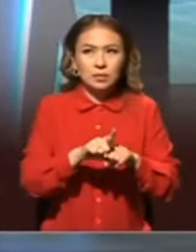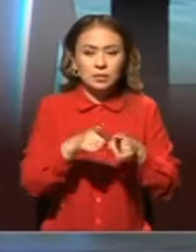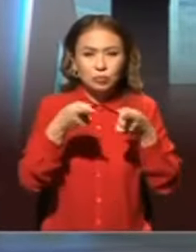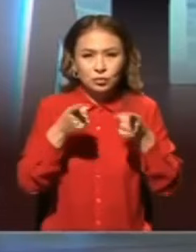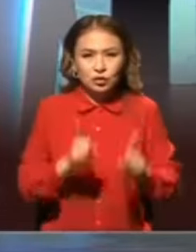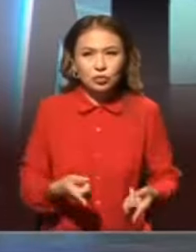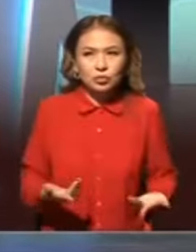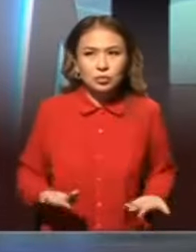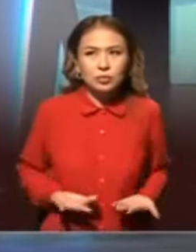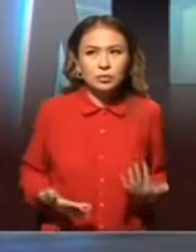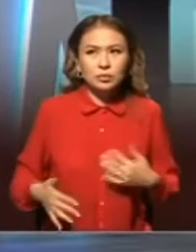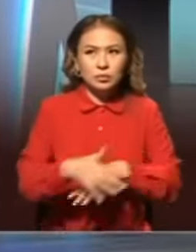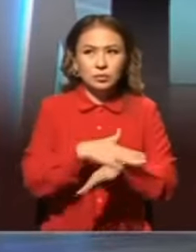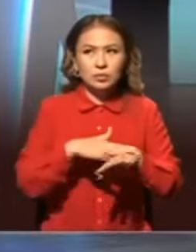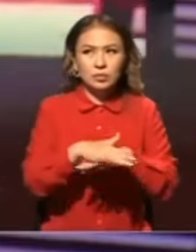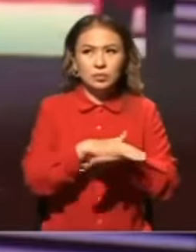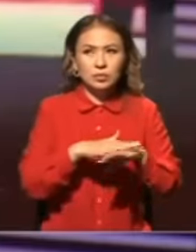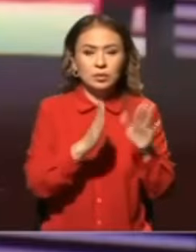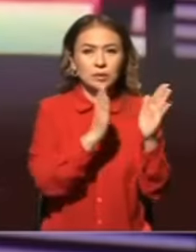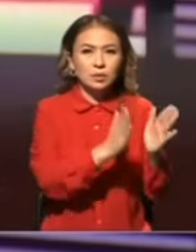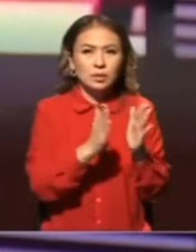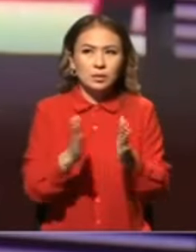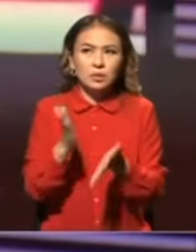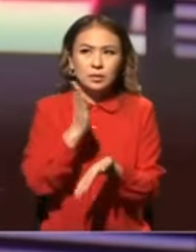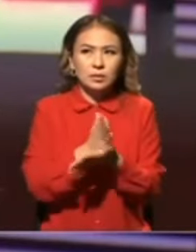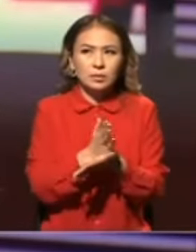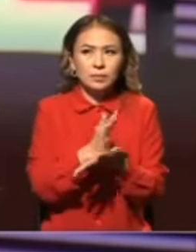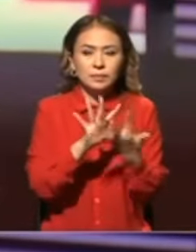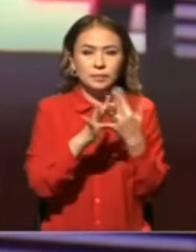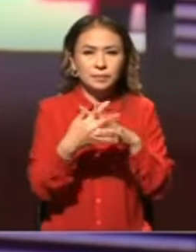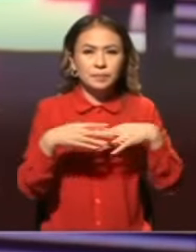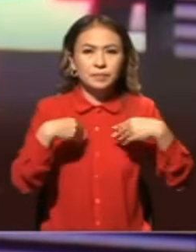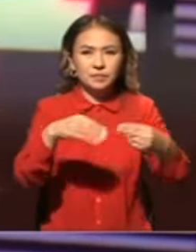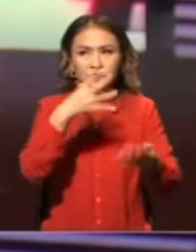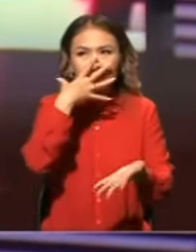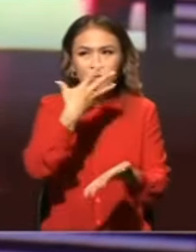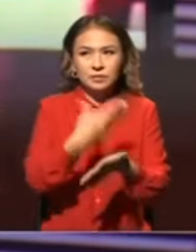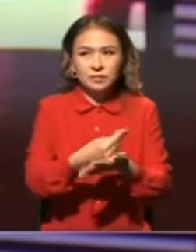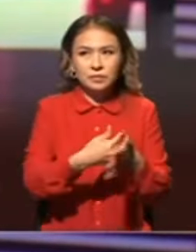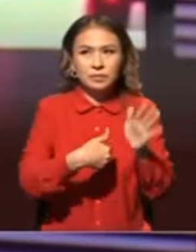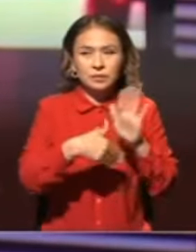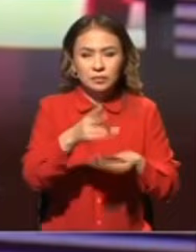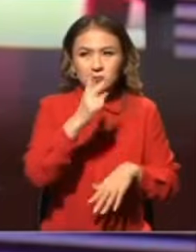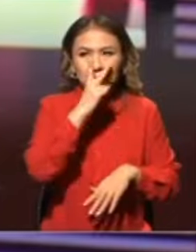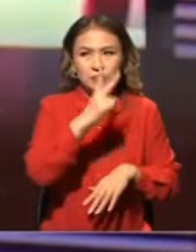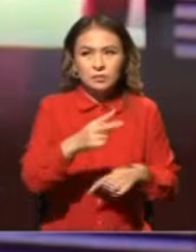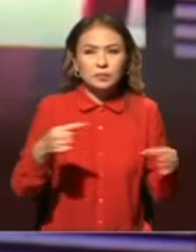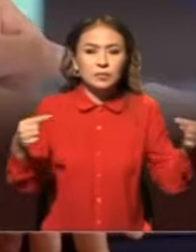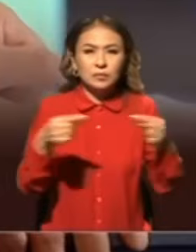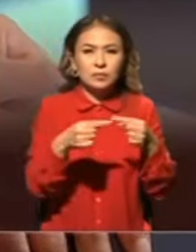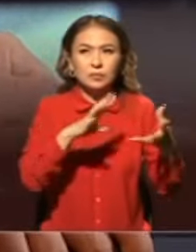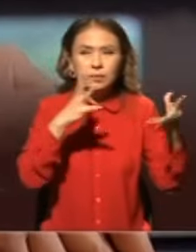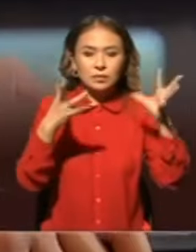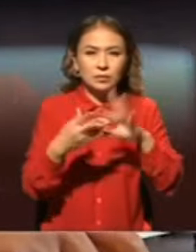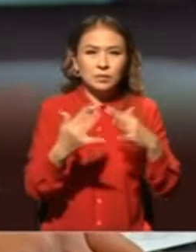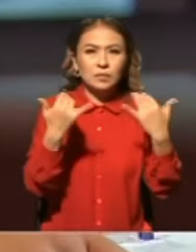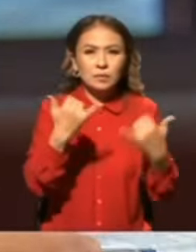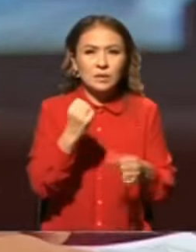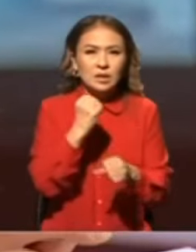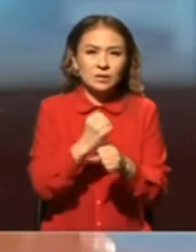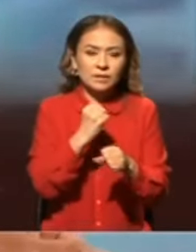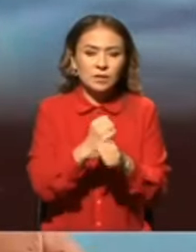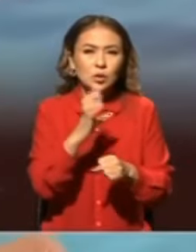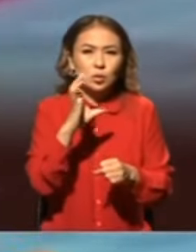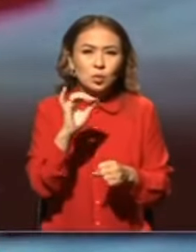өзіміздің нақты нарықтық жаңа қалыптасқан неміз бар, өзіміздің ауыл шаруашылығымыз бар. Соларды қарап отырып, нақты бір тұжырым, қазіргі жасалынып